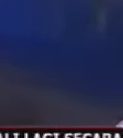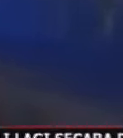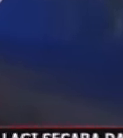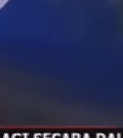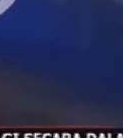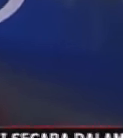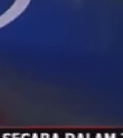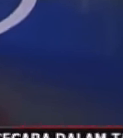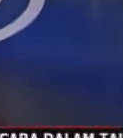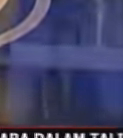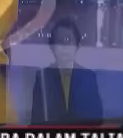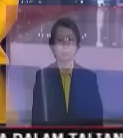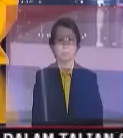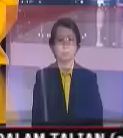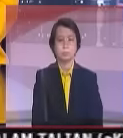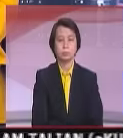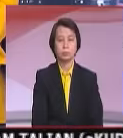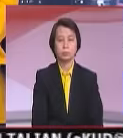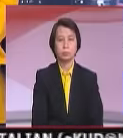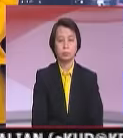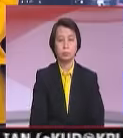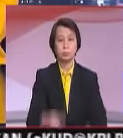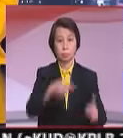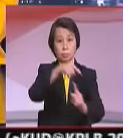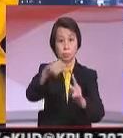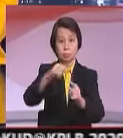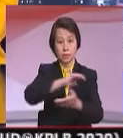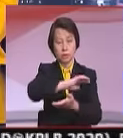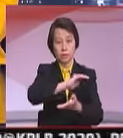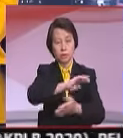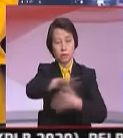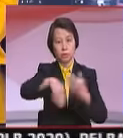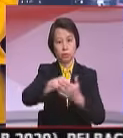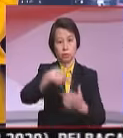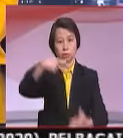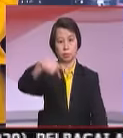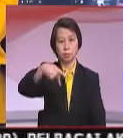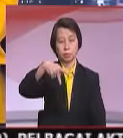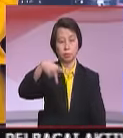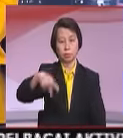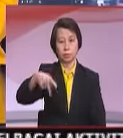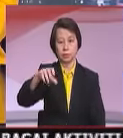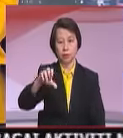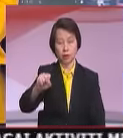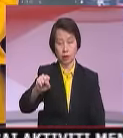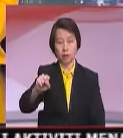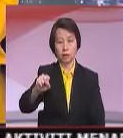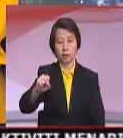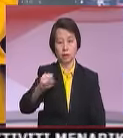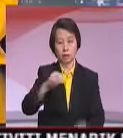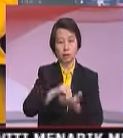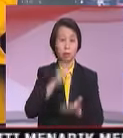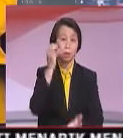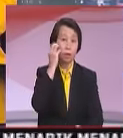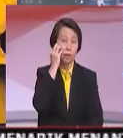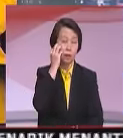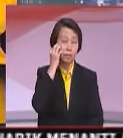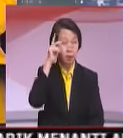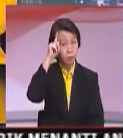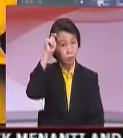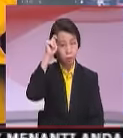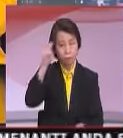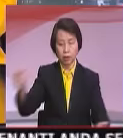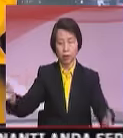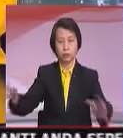Banjir di Terengganu hampir pulih sepenuhnya apabila semua pusat pemindahan sementara PPS yang beroperasi di Kemaman ditutup